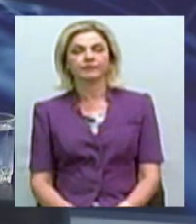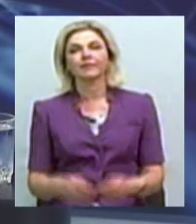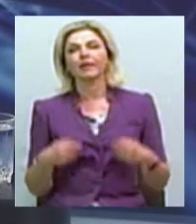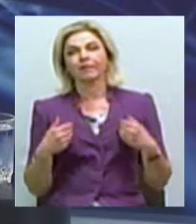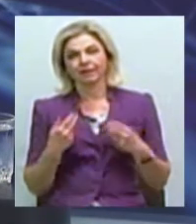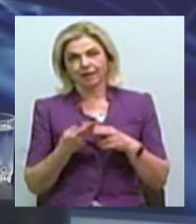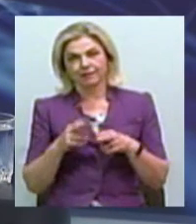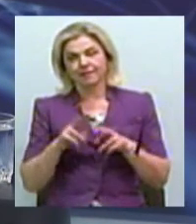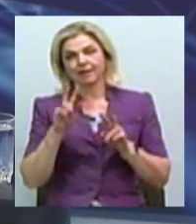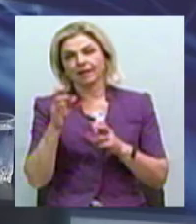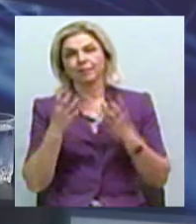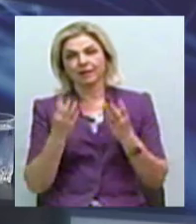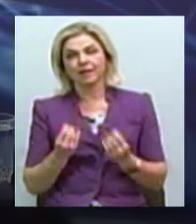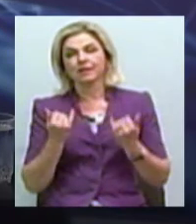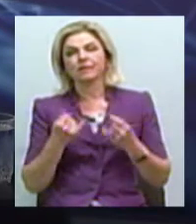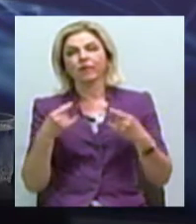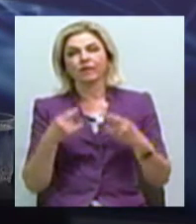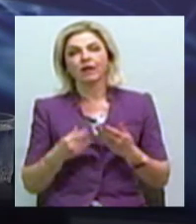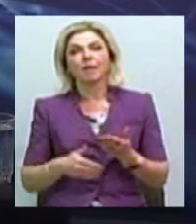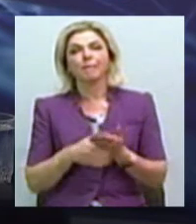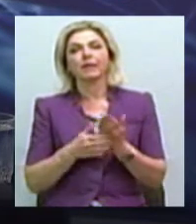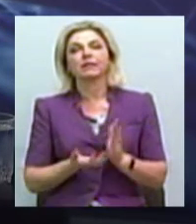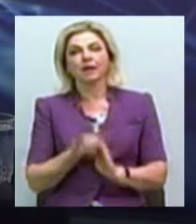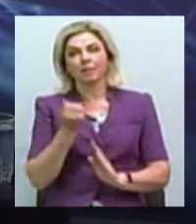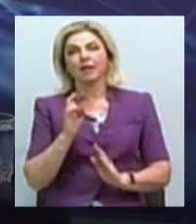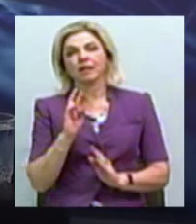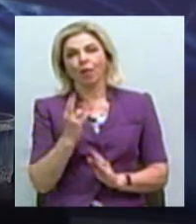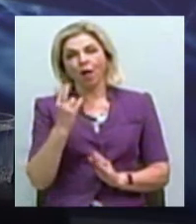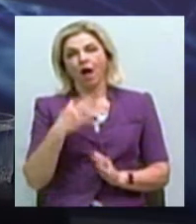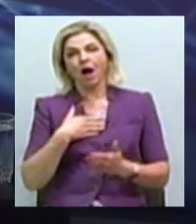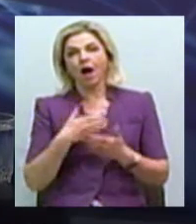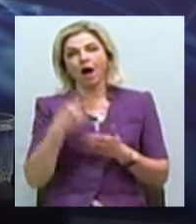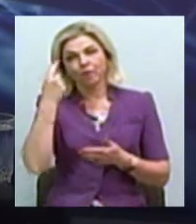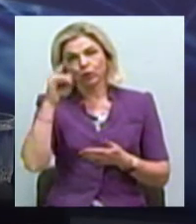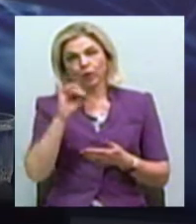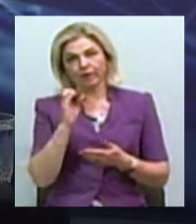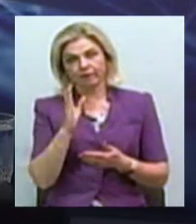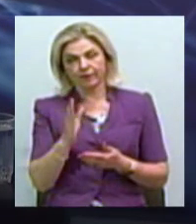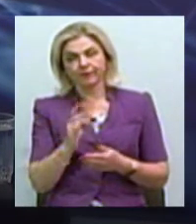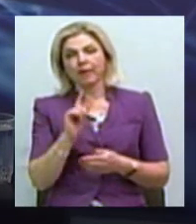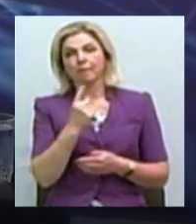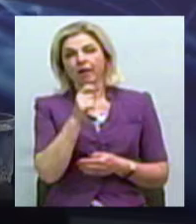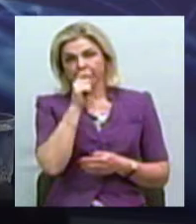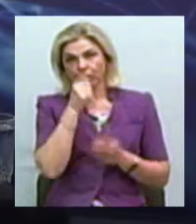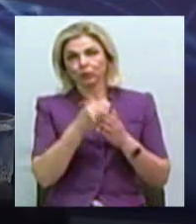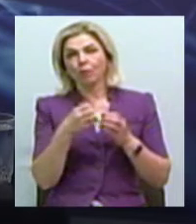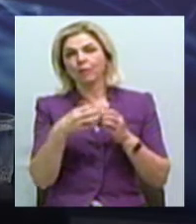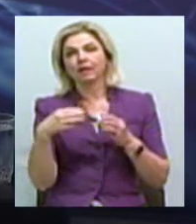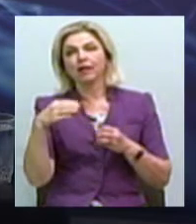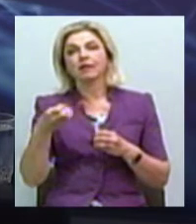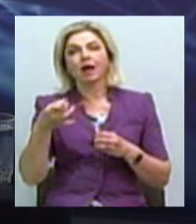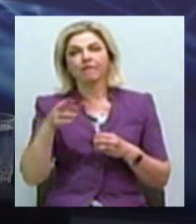Вітаю, це тема дня, а тема нашого ефіру – підтримка миколаївських авторів. З 1 квітня по 15